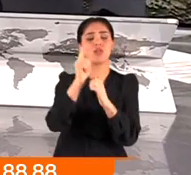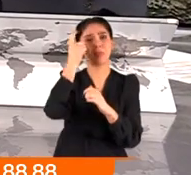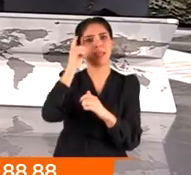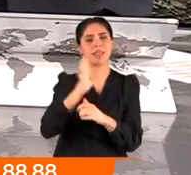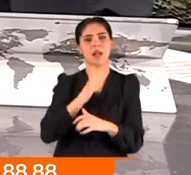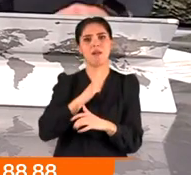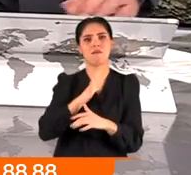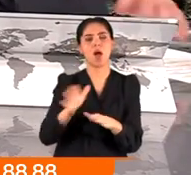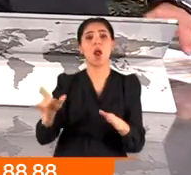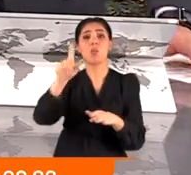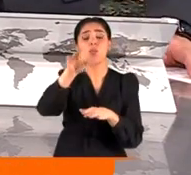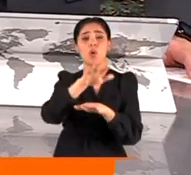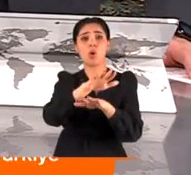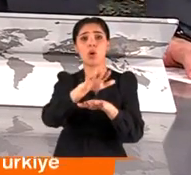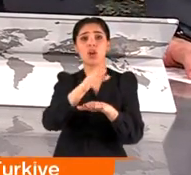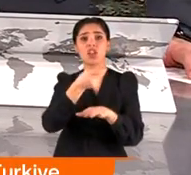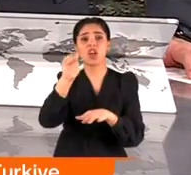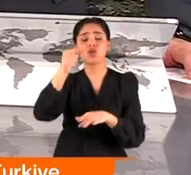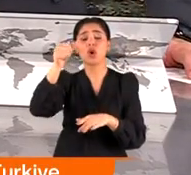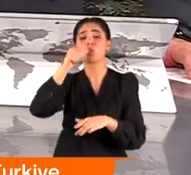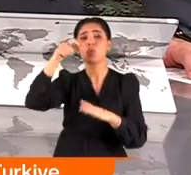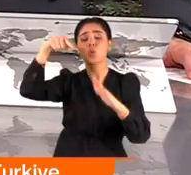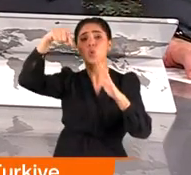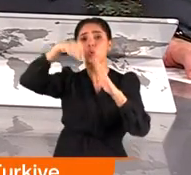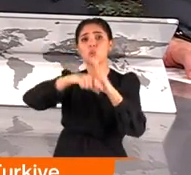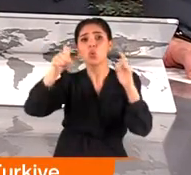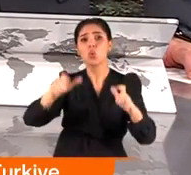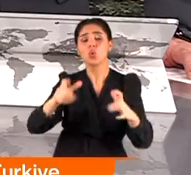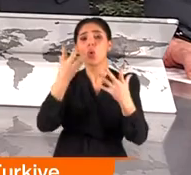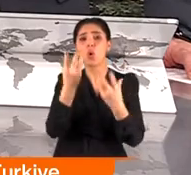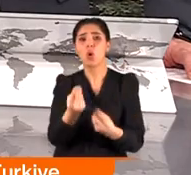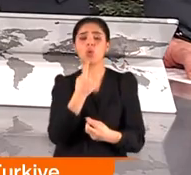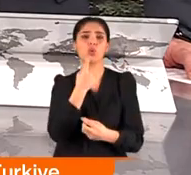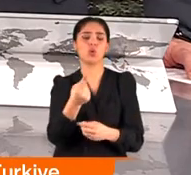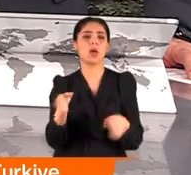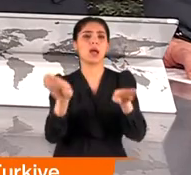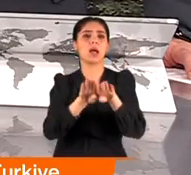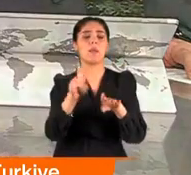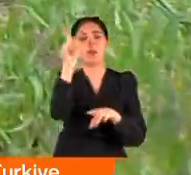noktada üzeri kapatılmış kaçak bir kuyu olduğu söyleniyor bölgede.